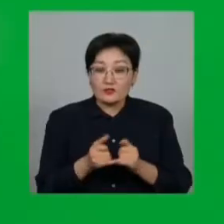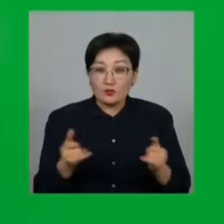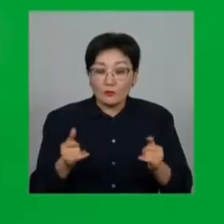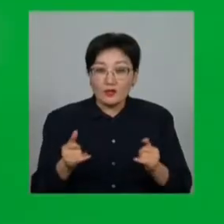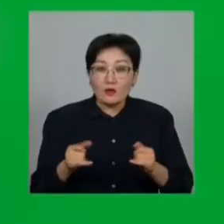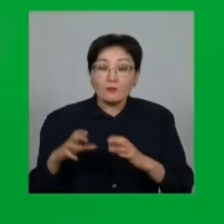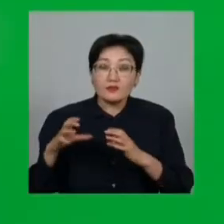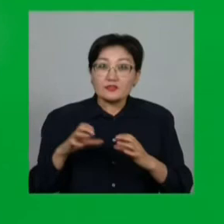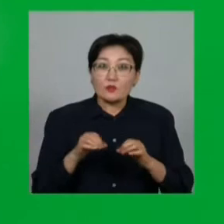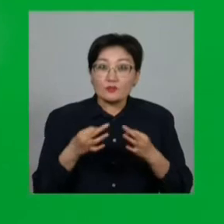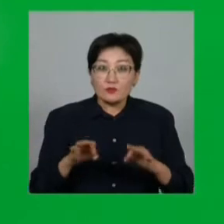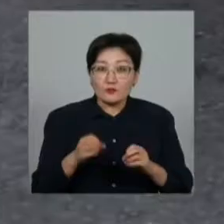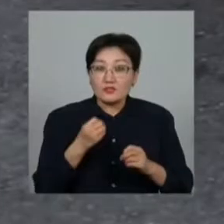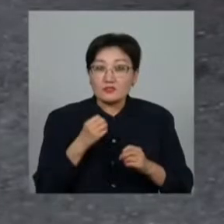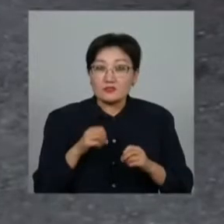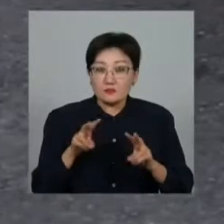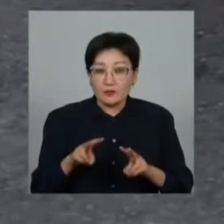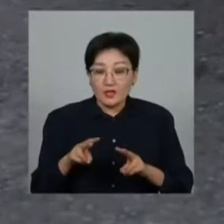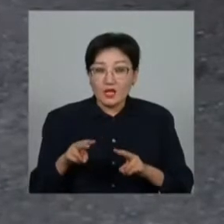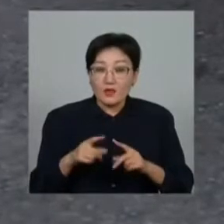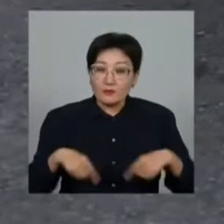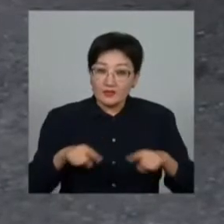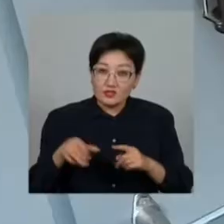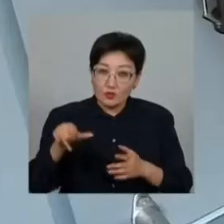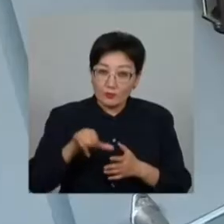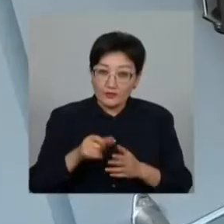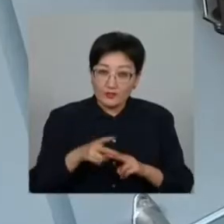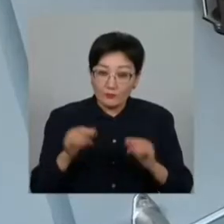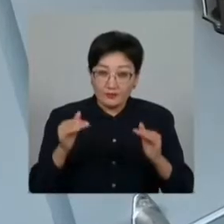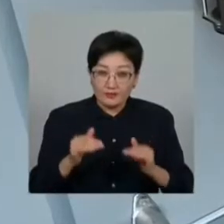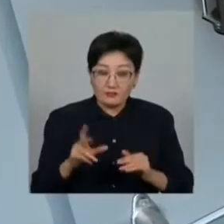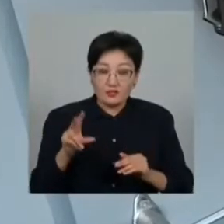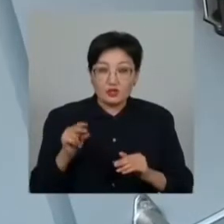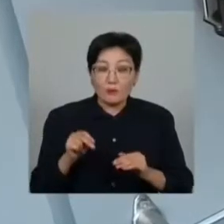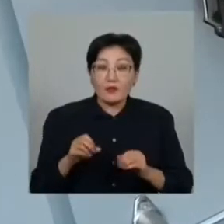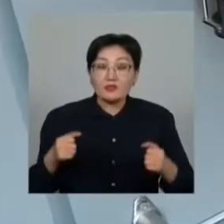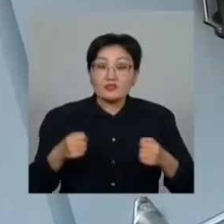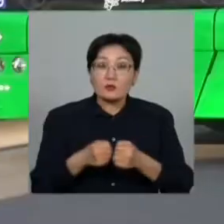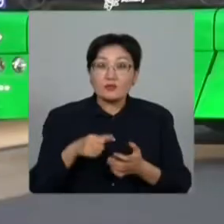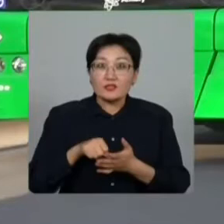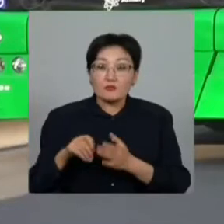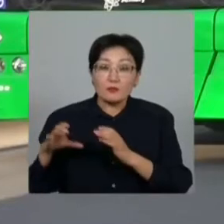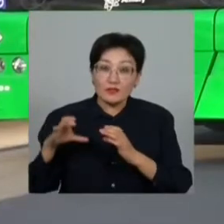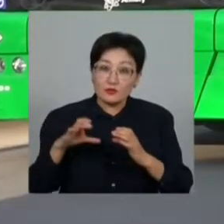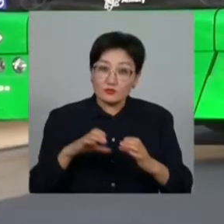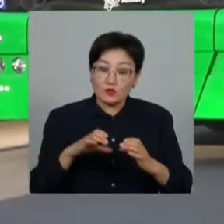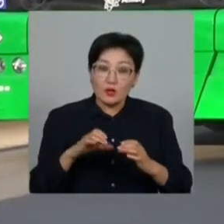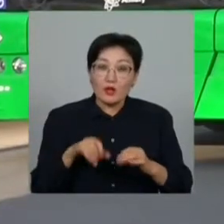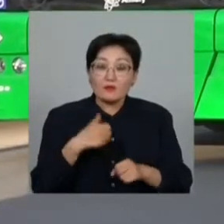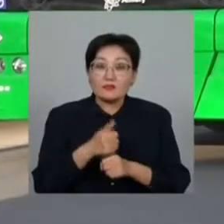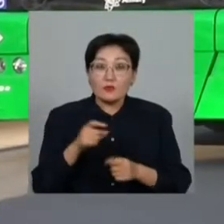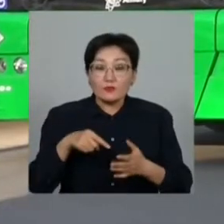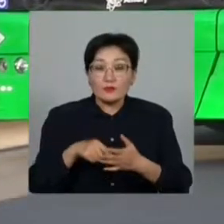автопарк запустил собственную газа заправочную станцию а вот для снижения количества дтп с участием общественного транспорта глава